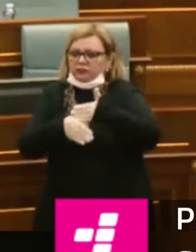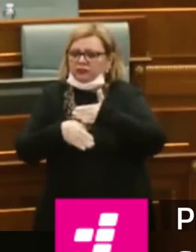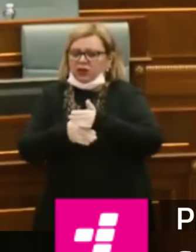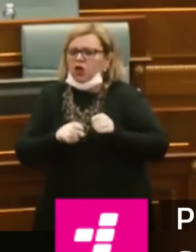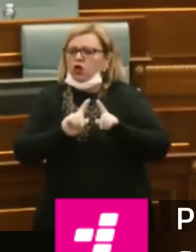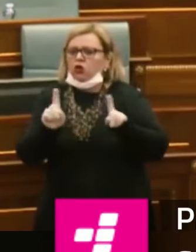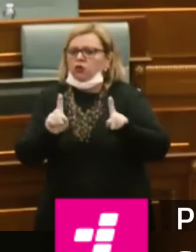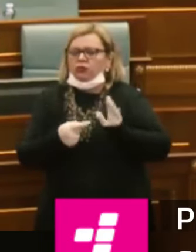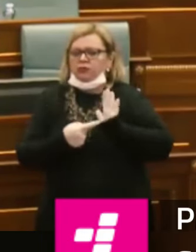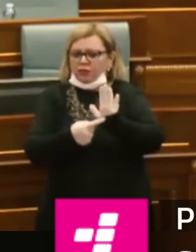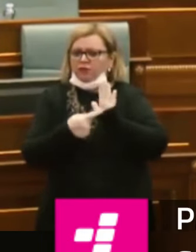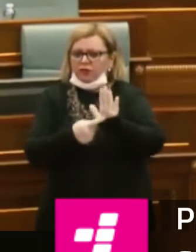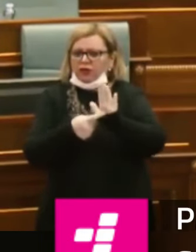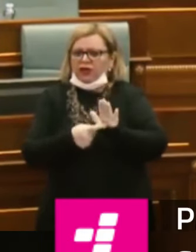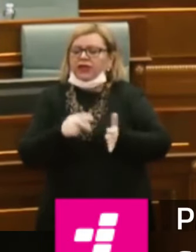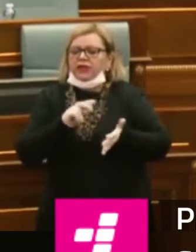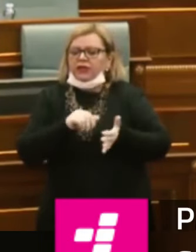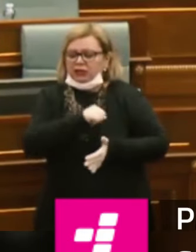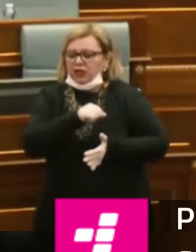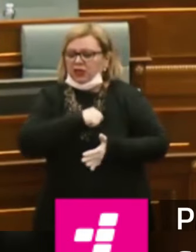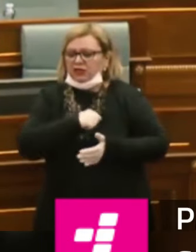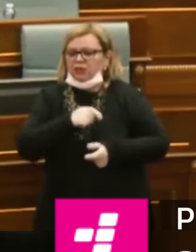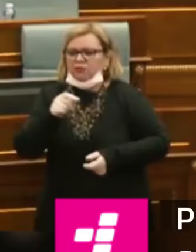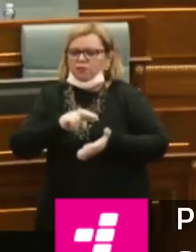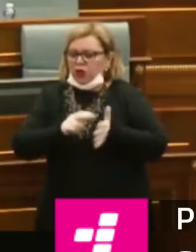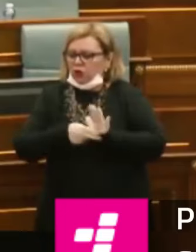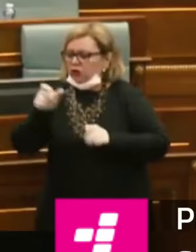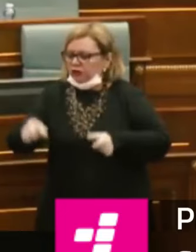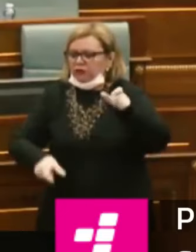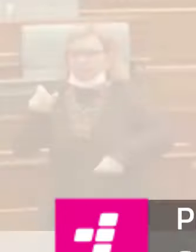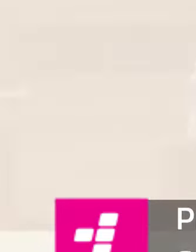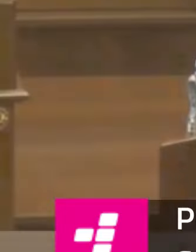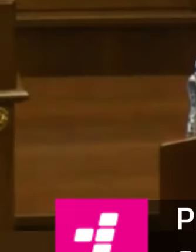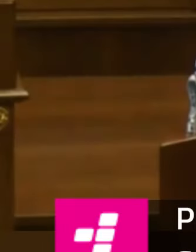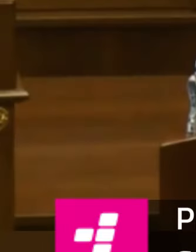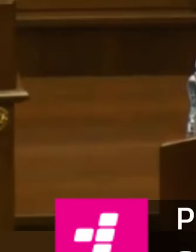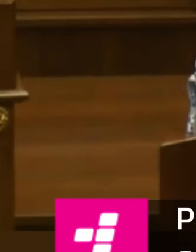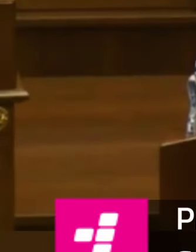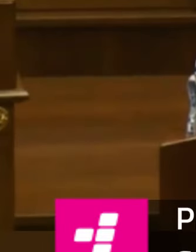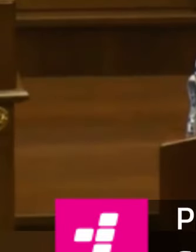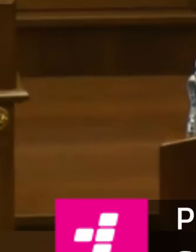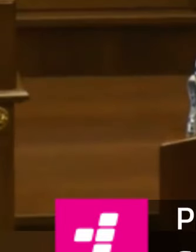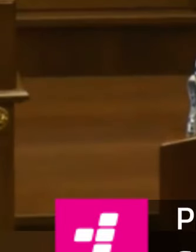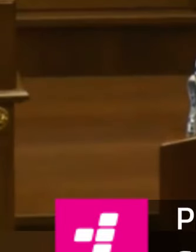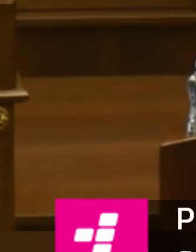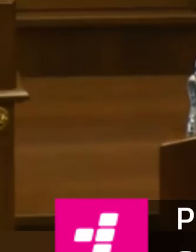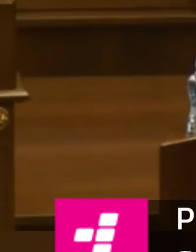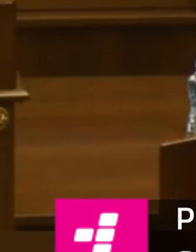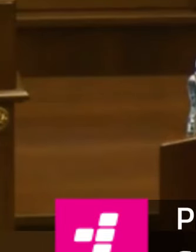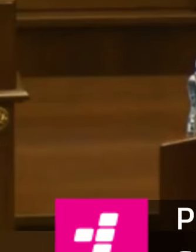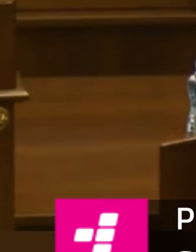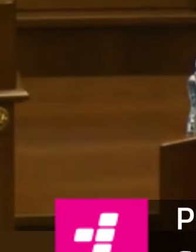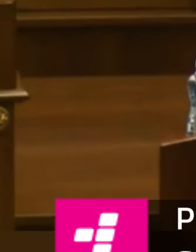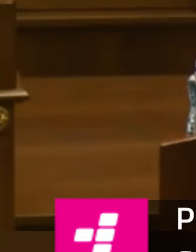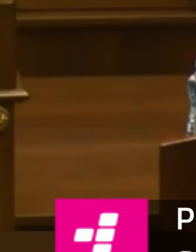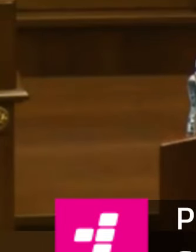të promovuar interesa politike, por për të dhënë demokracisë tonë një çlirim të ri. Autoritetet e Republikës së Kosovës do ta respektojnë në